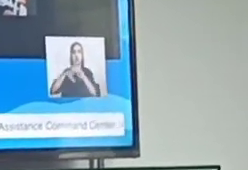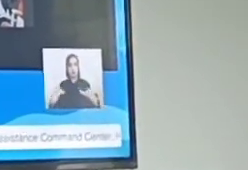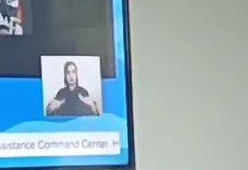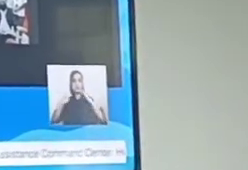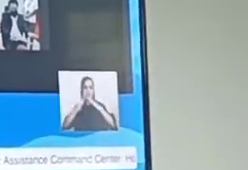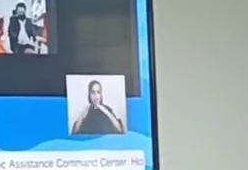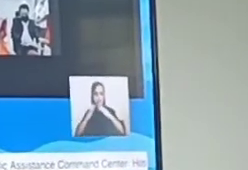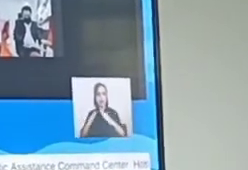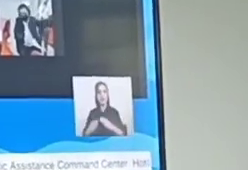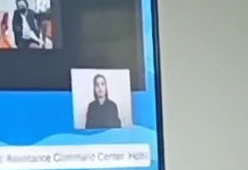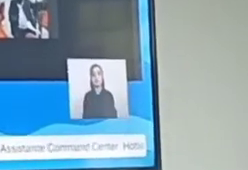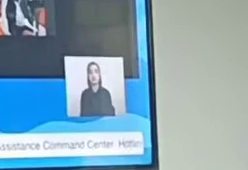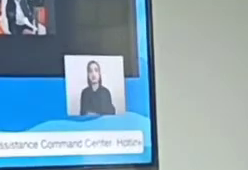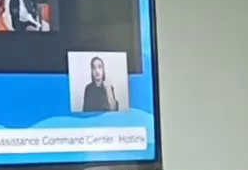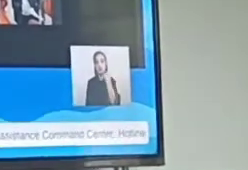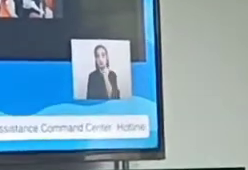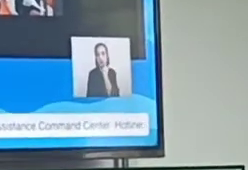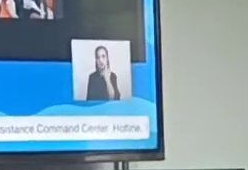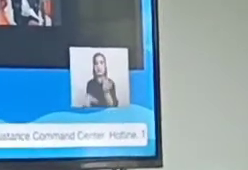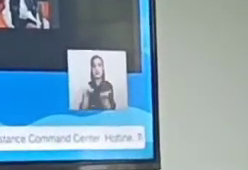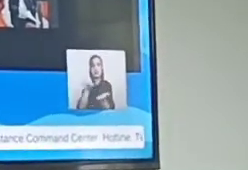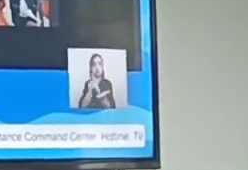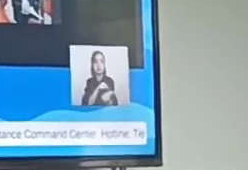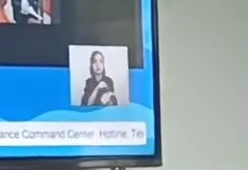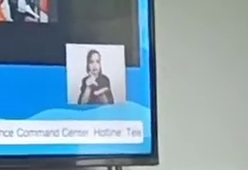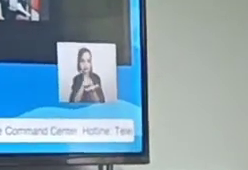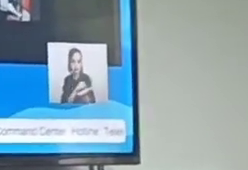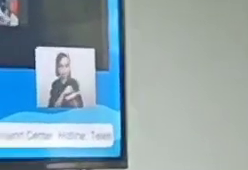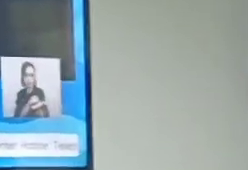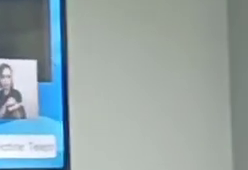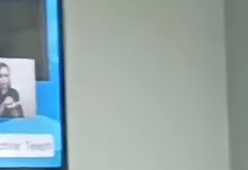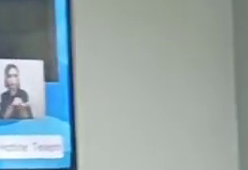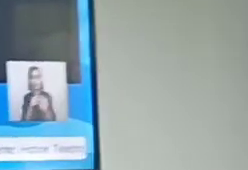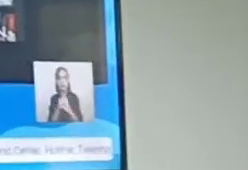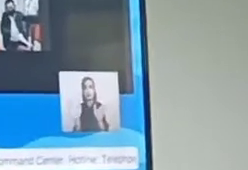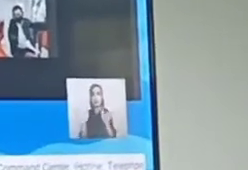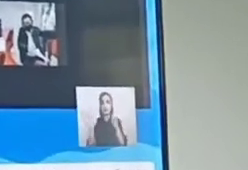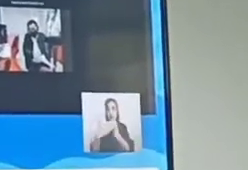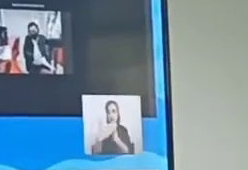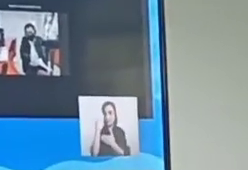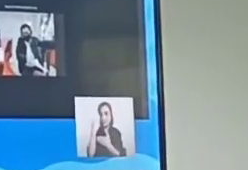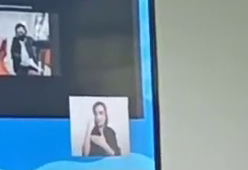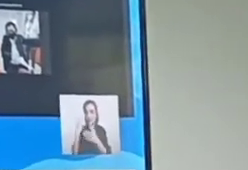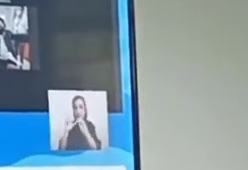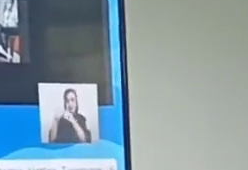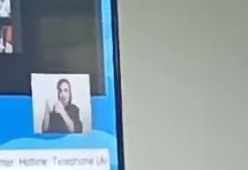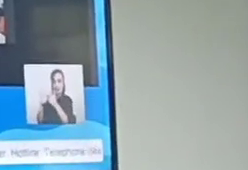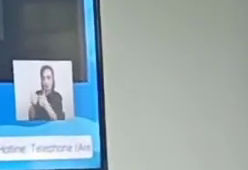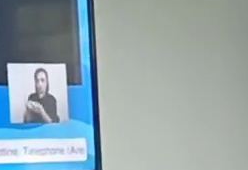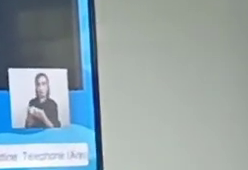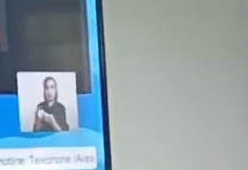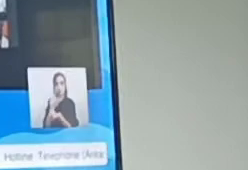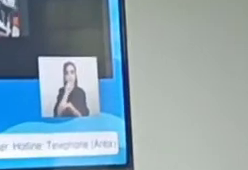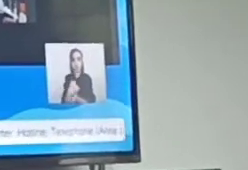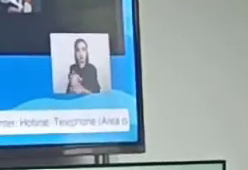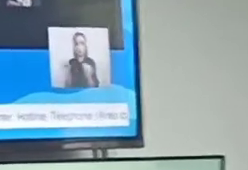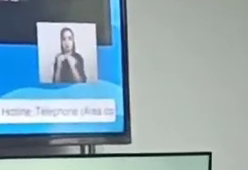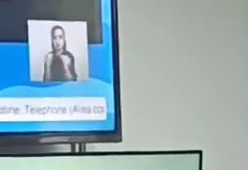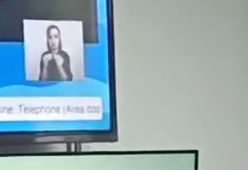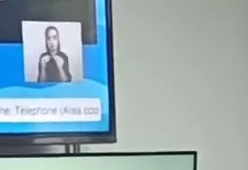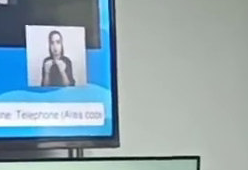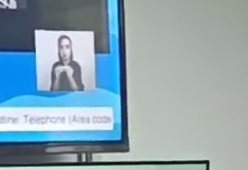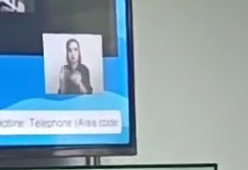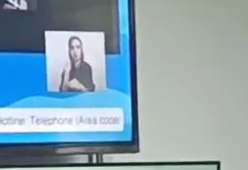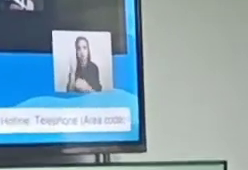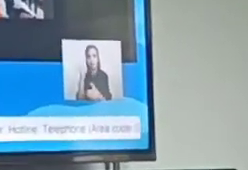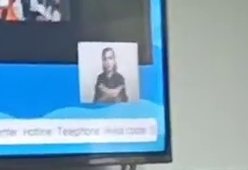COVID test din po among others and give psychological first aid. At ito nga po, itong media room, gusto ko lang